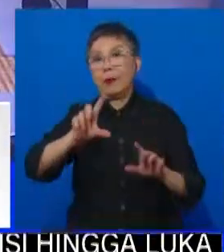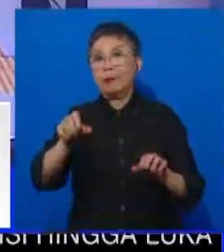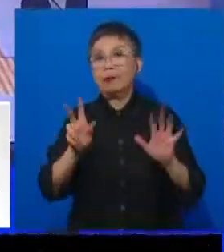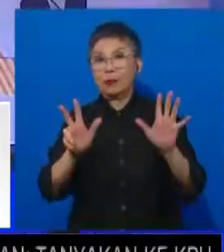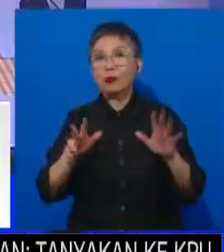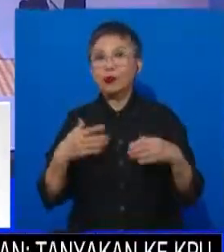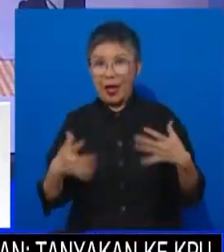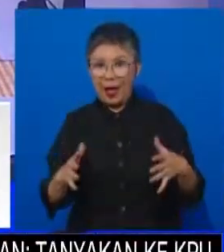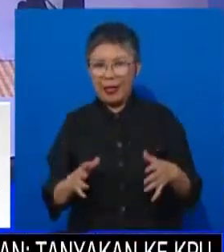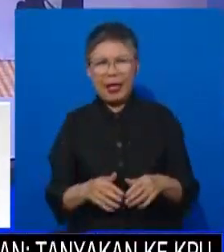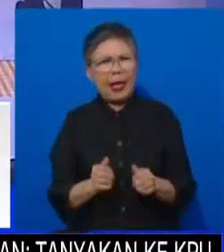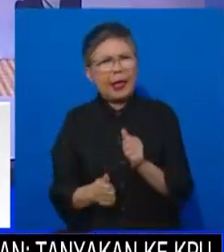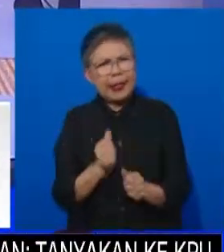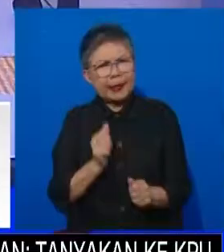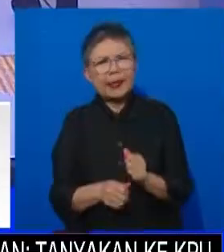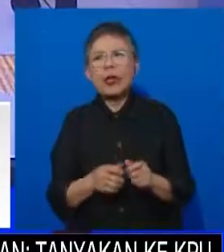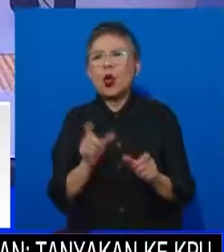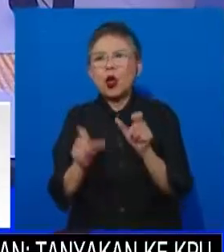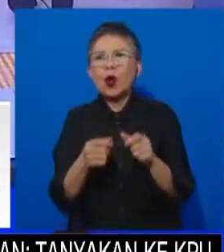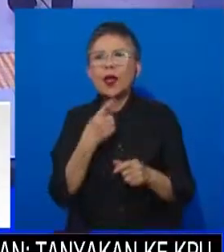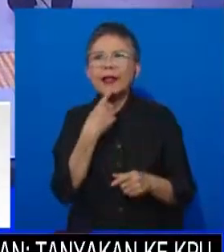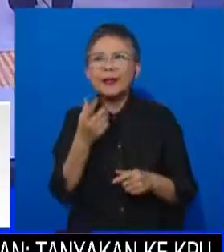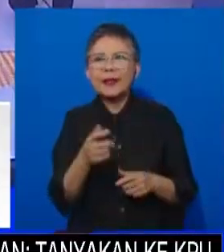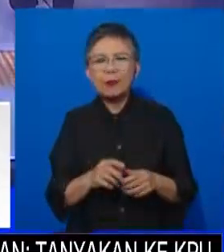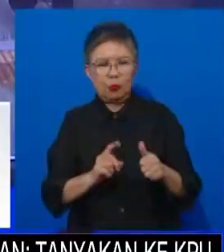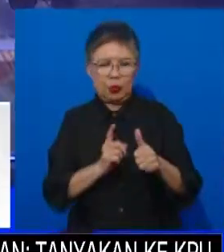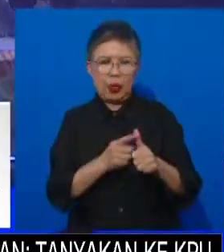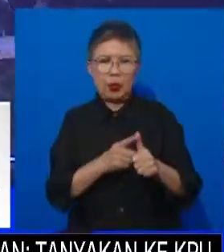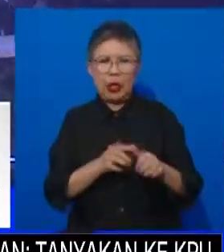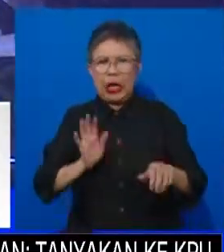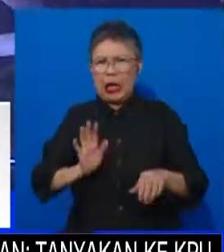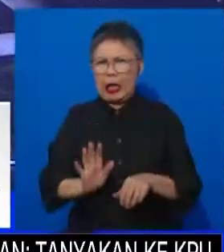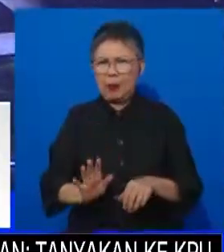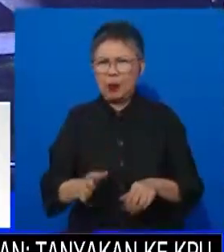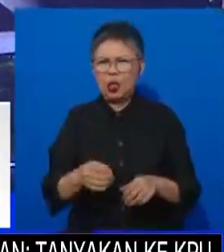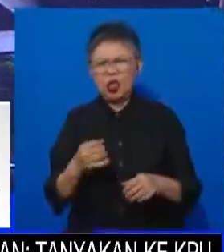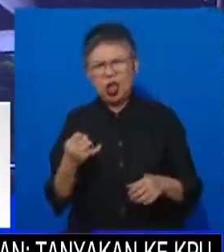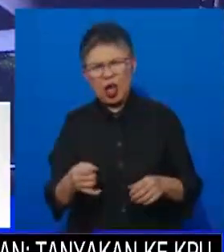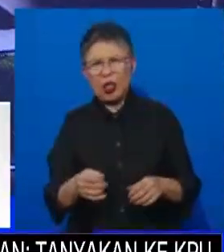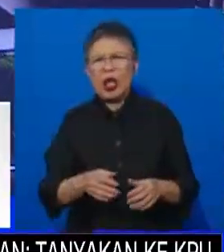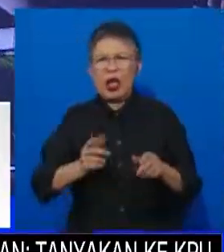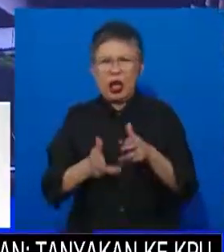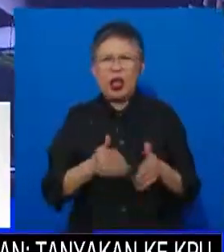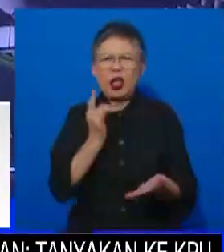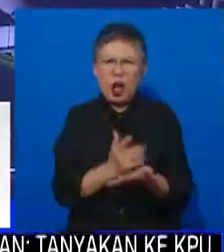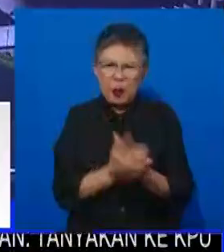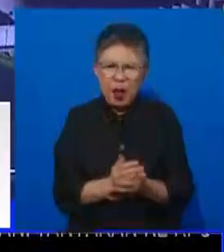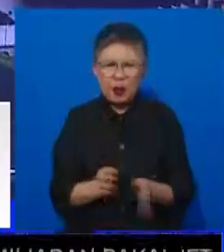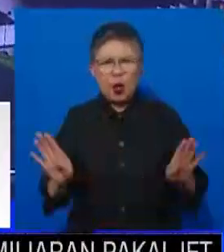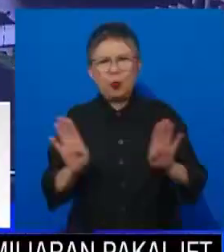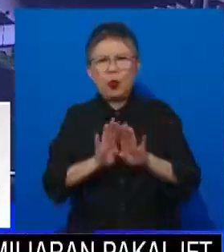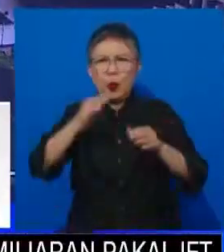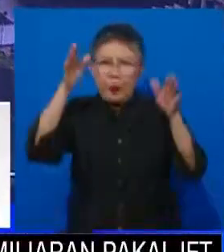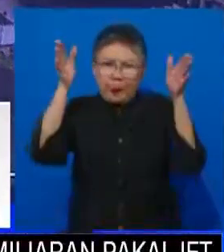lalu. Berbagai testimoni pengguna sudah kita dengar, mulai dari pengereman kurang mulus, kereta datang terlambat, hingga pintu yang